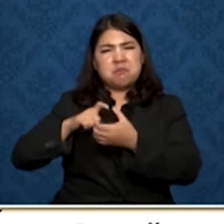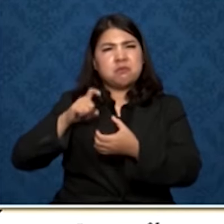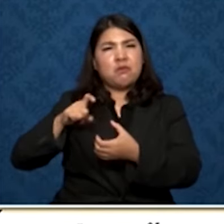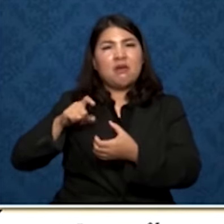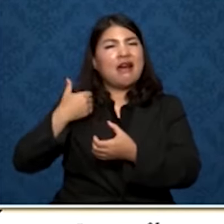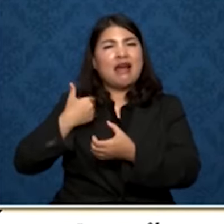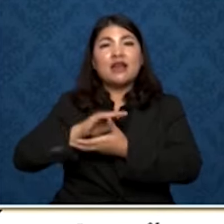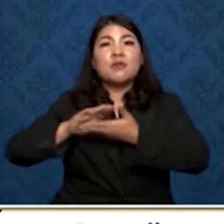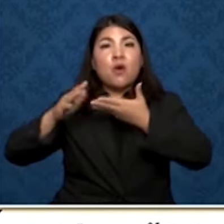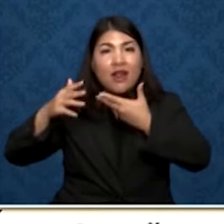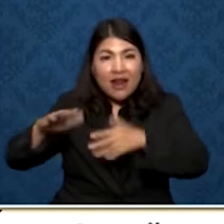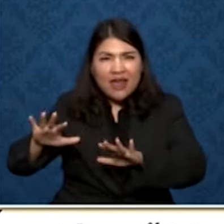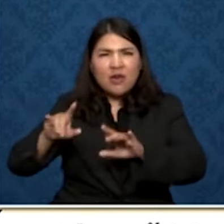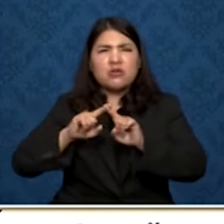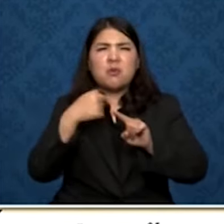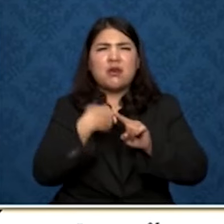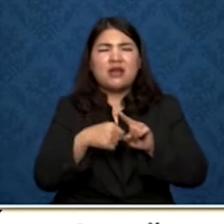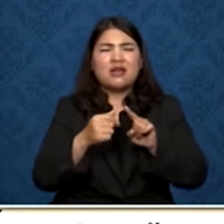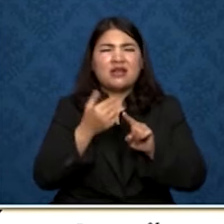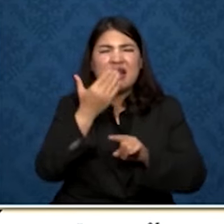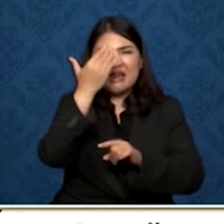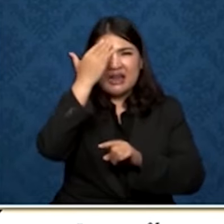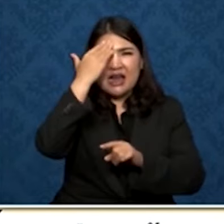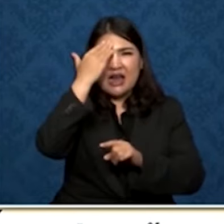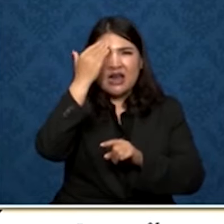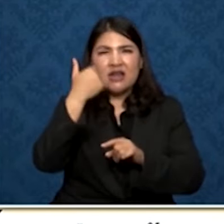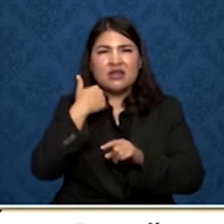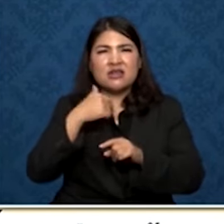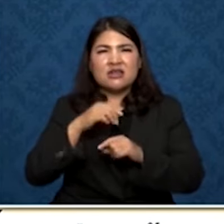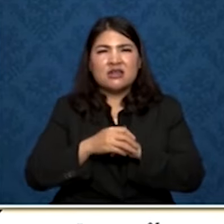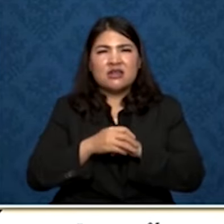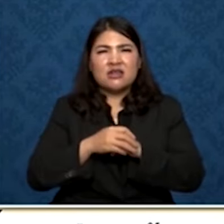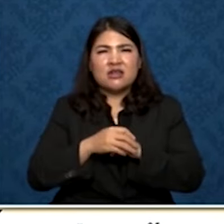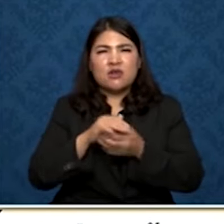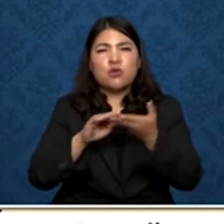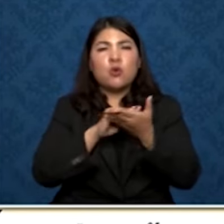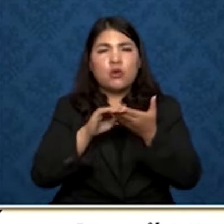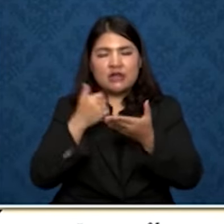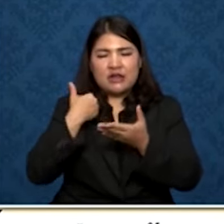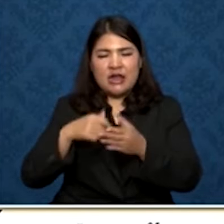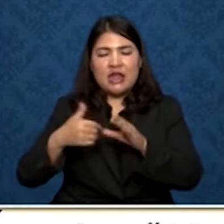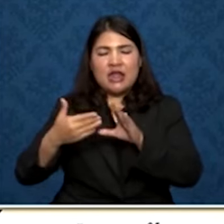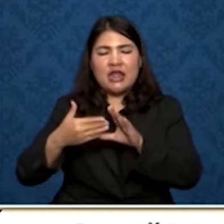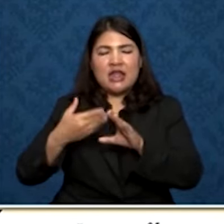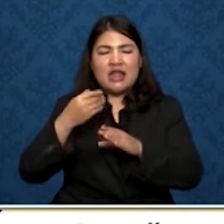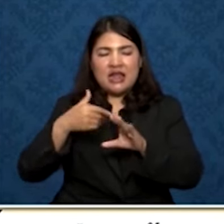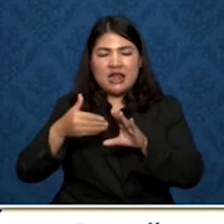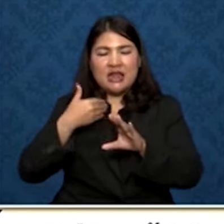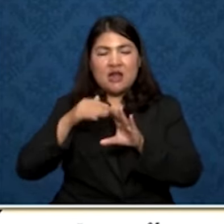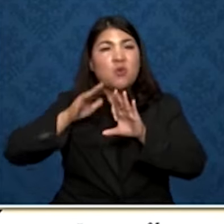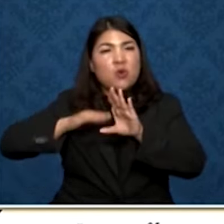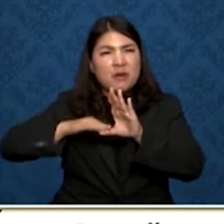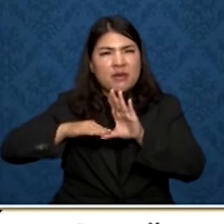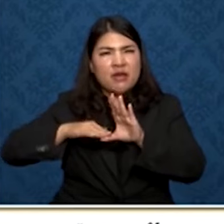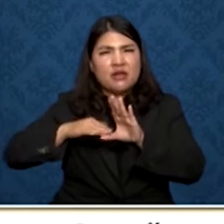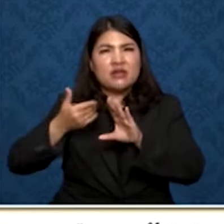หมดแล้วครับแต่ระบบหน้าบ้าน ระบบหงบ้าน ยัไม่เสร็เลยนะครัก็คือ เรื่องของการโลกเบีรว่า จะเอ